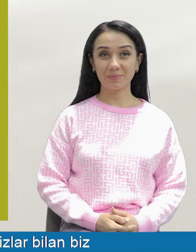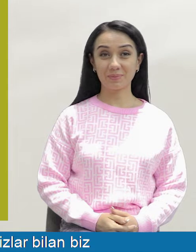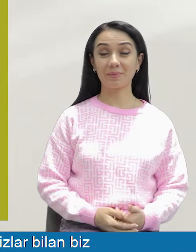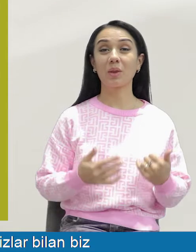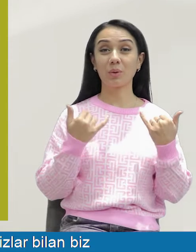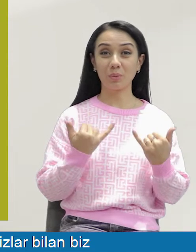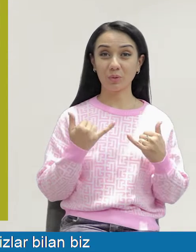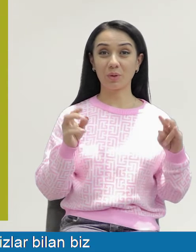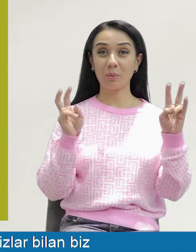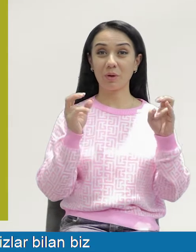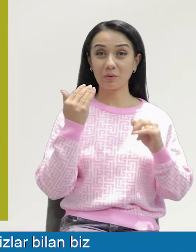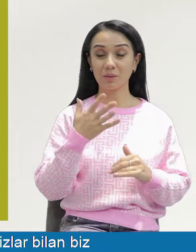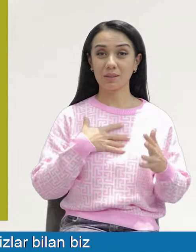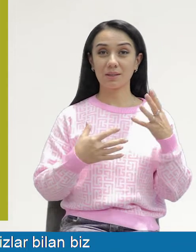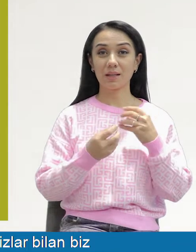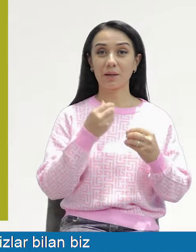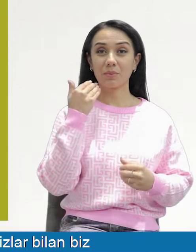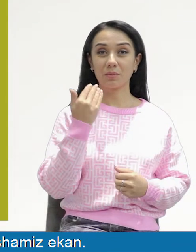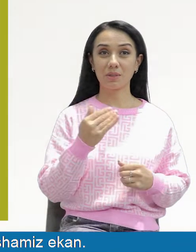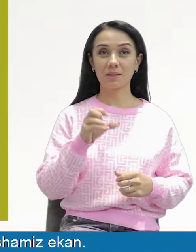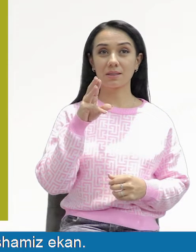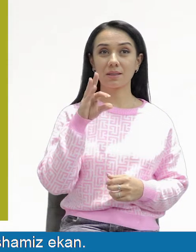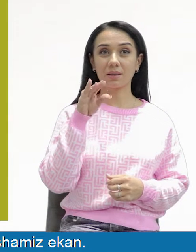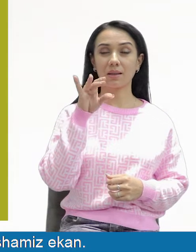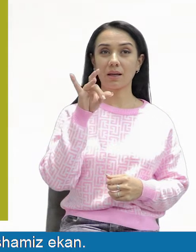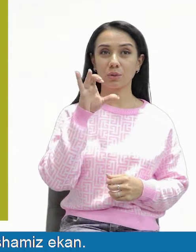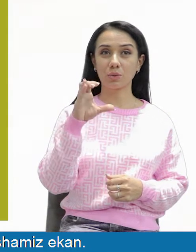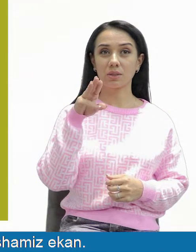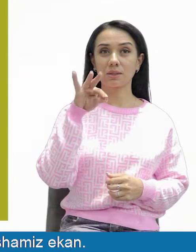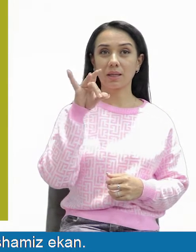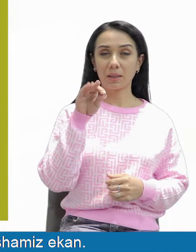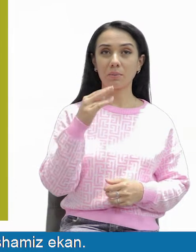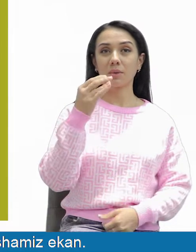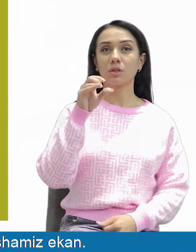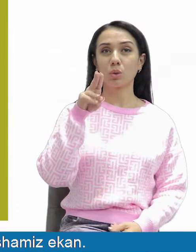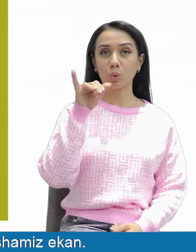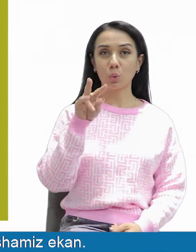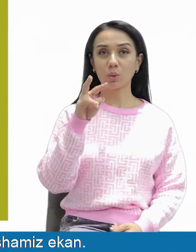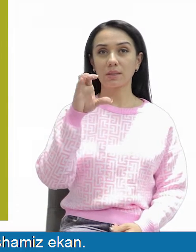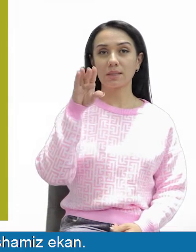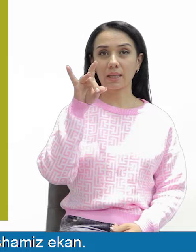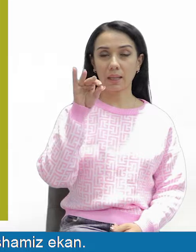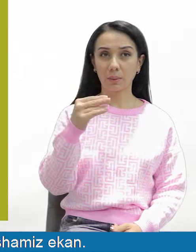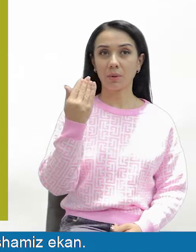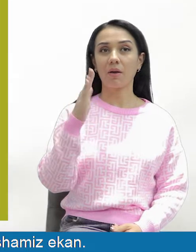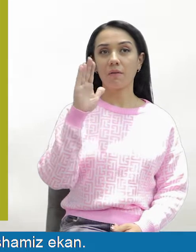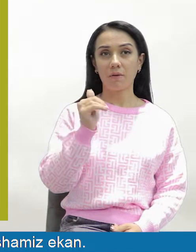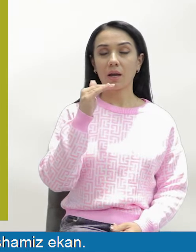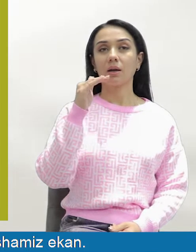Xo'sh, bugungi mavzuyimizda sizlar bilan biz status strip, tool strip va tool strip